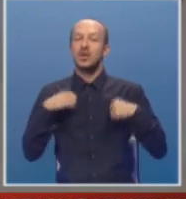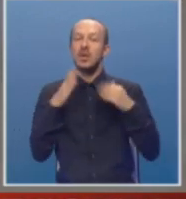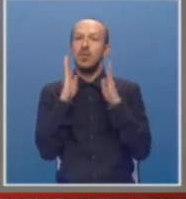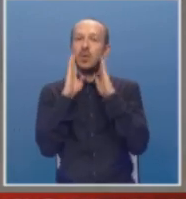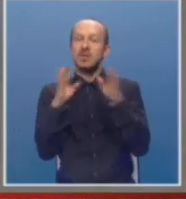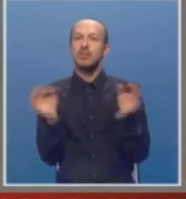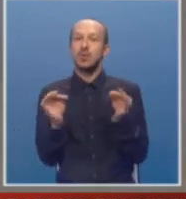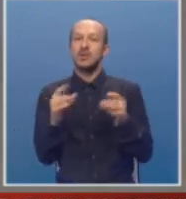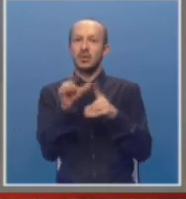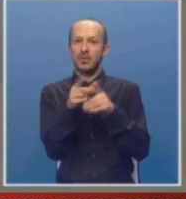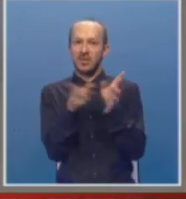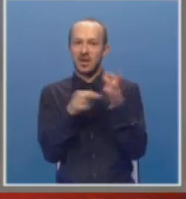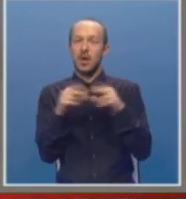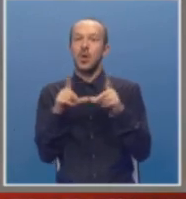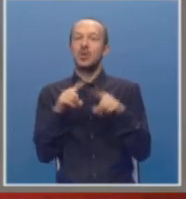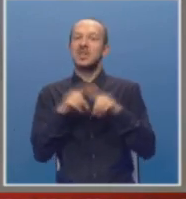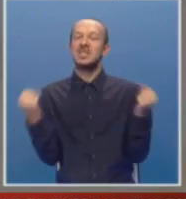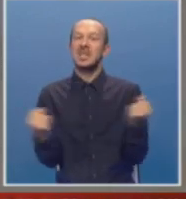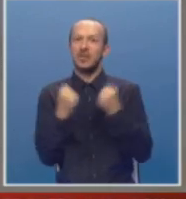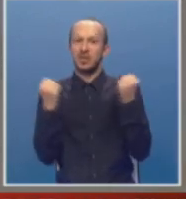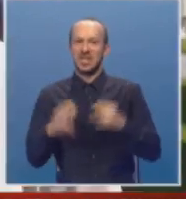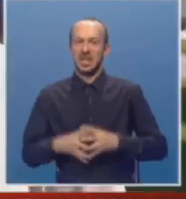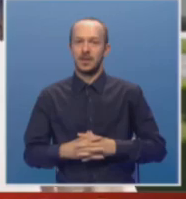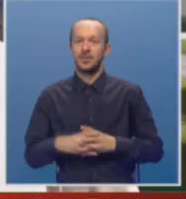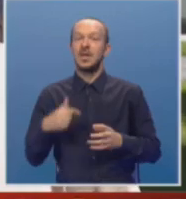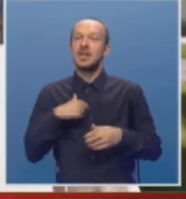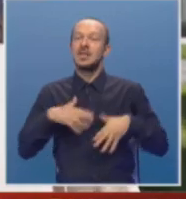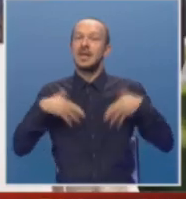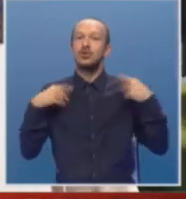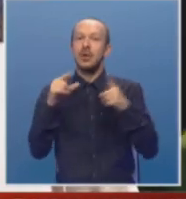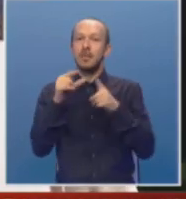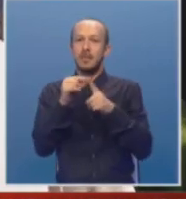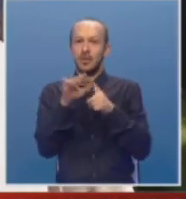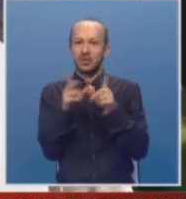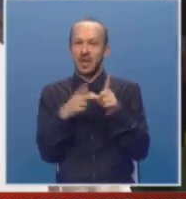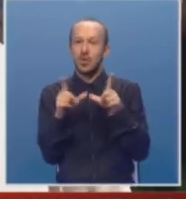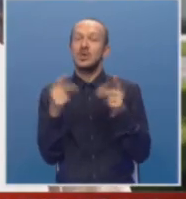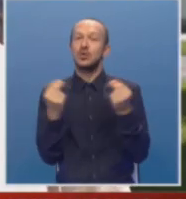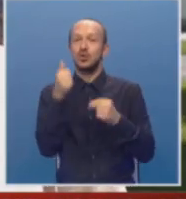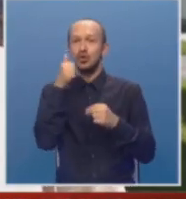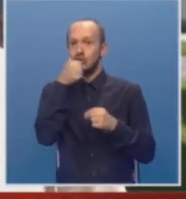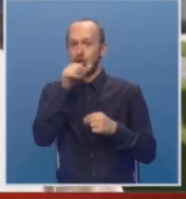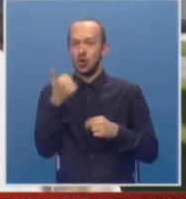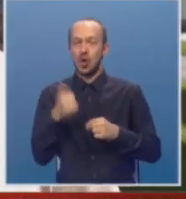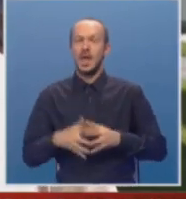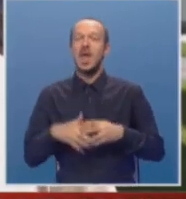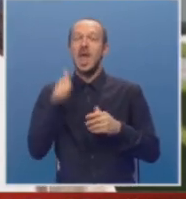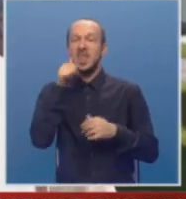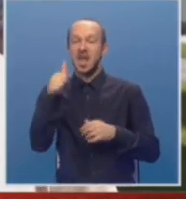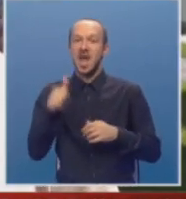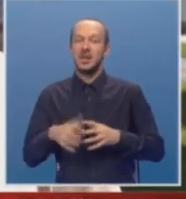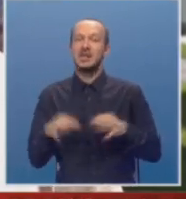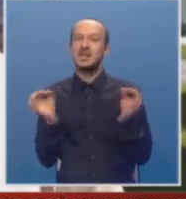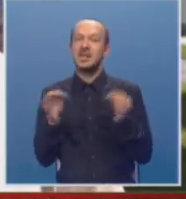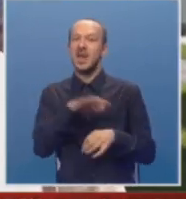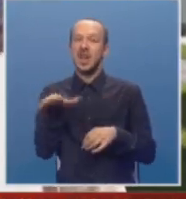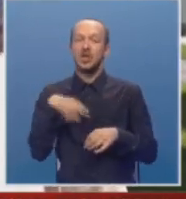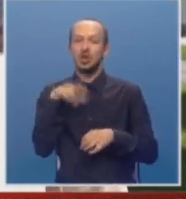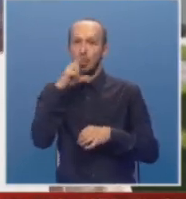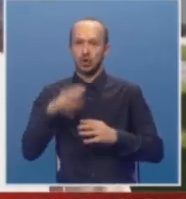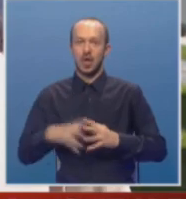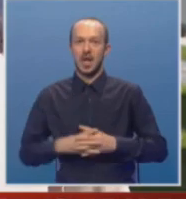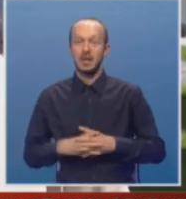posvete proslavi Petrovdana uz razne aktivnosti. Ja se radujem Petrovdanu zato što je na Petrovdan dan, to jest slava naše